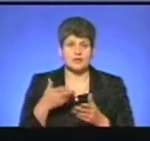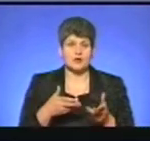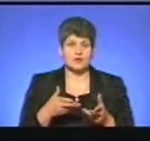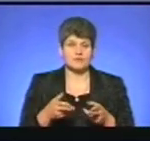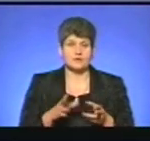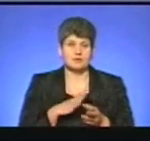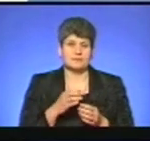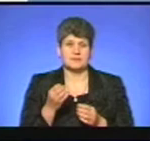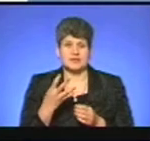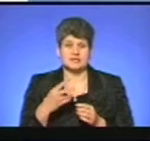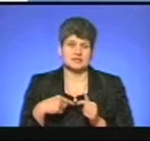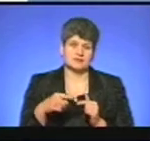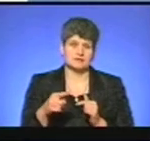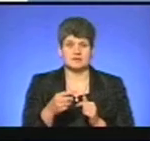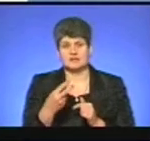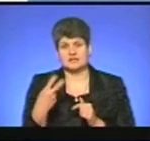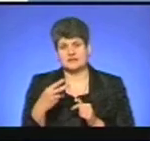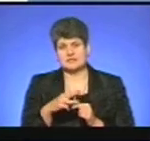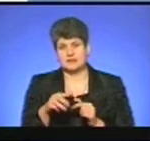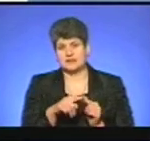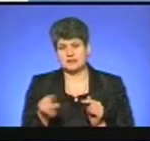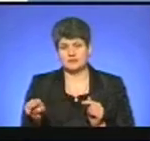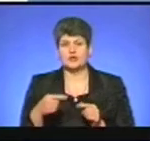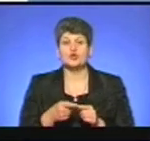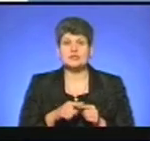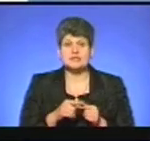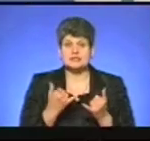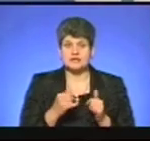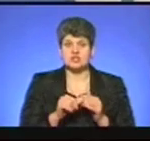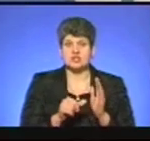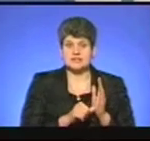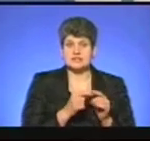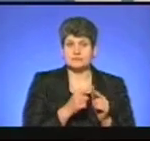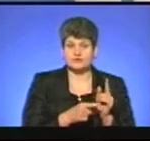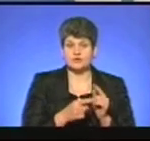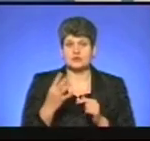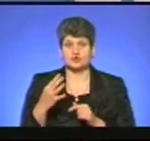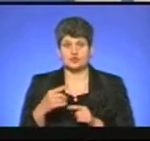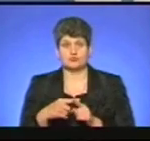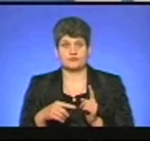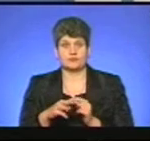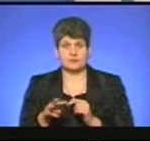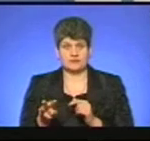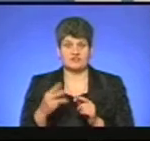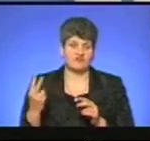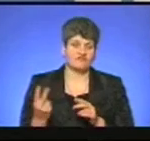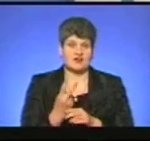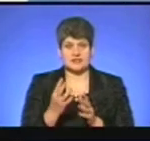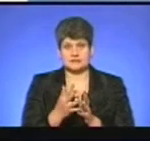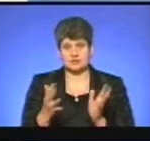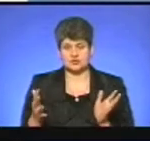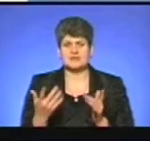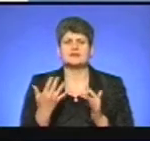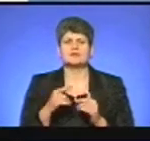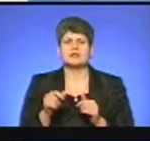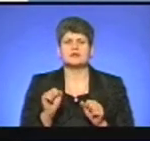приблизно 15 на 20 метрів, то ця ковзанка в нас має 16,5 на 40,5 метрів. То вона майже в два скільки рази. Скільки людей там може